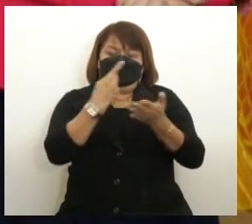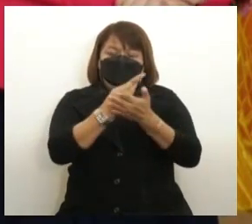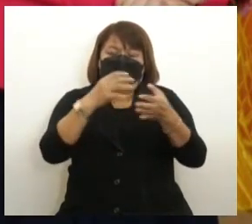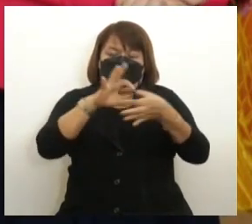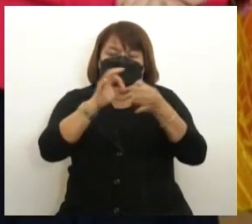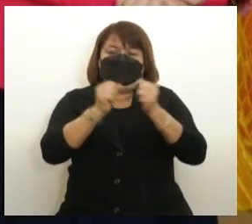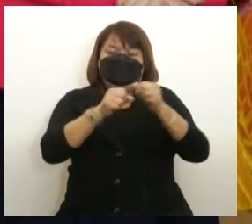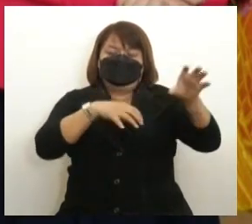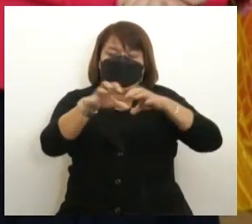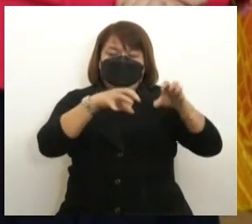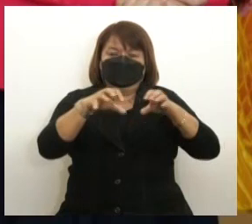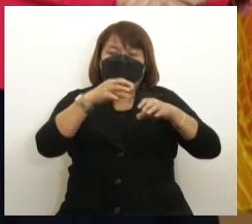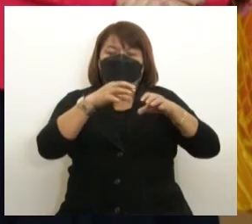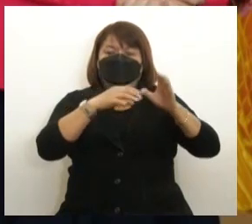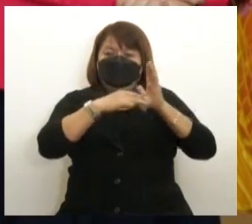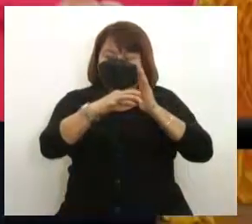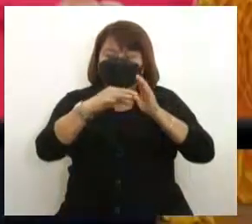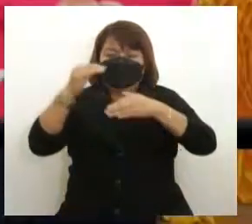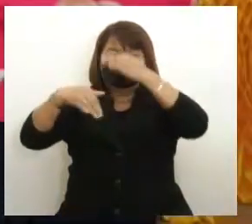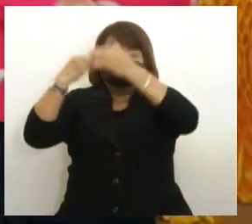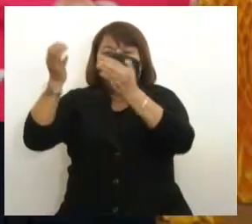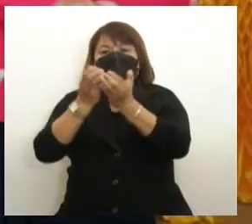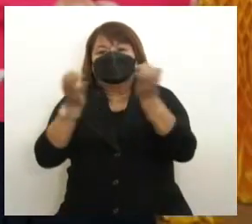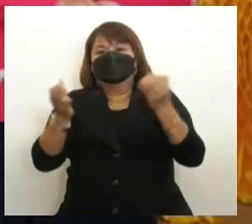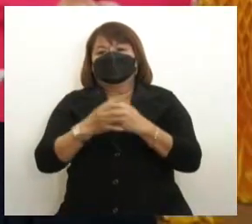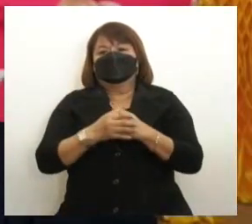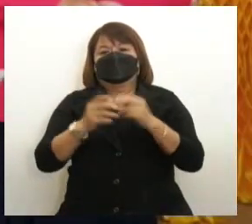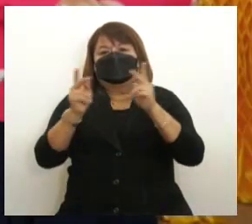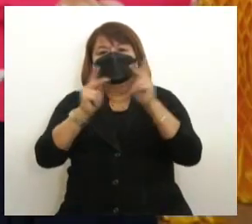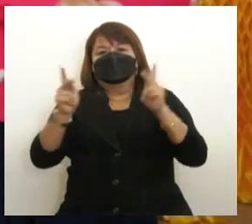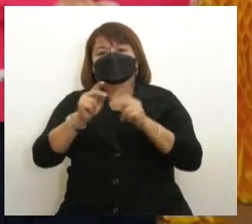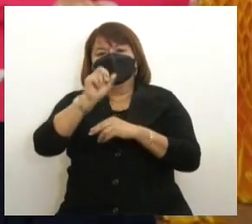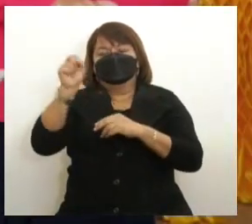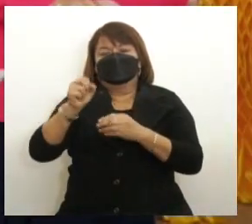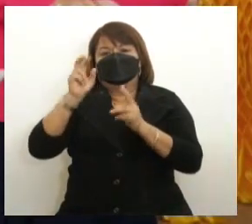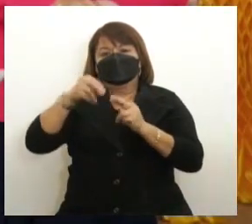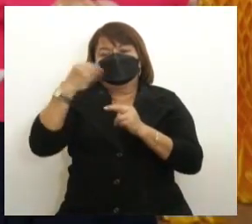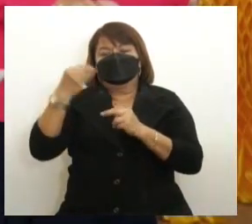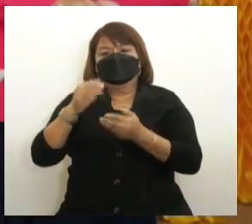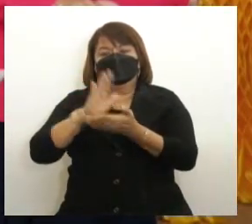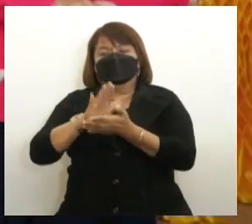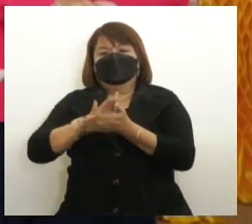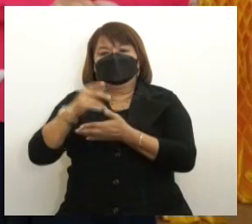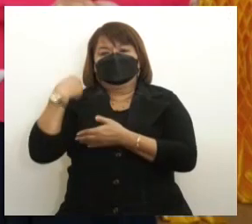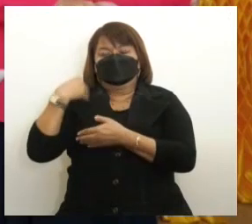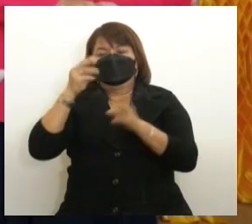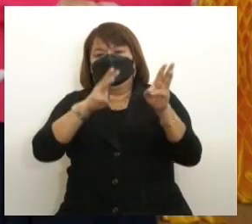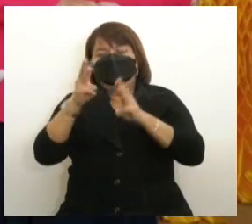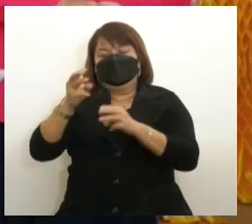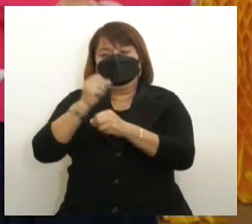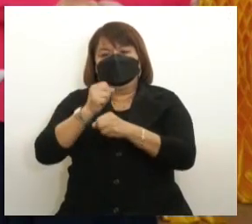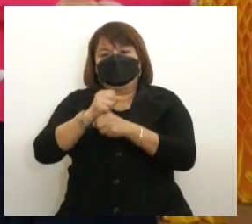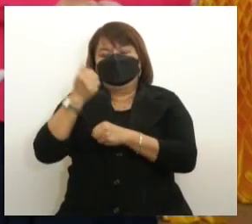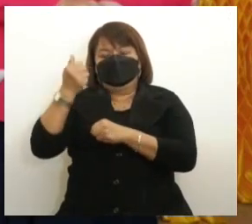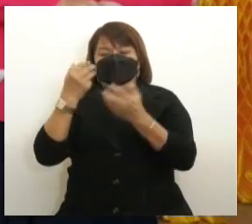การศึกษากับการพัฒนาประชาธิปไตยค่ะ กรรมการสภานักเรียนโรงเรียนนครพนมวิท ทยาคมมีวิธีการทำงานที่ดีมีนวั